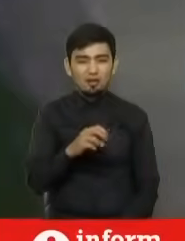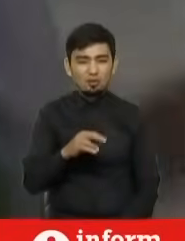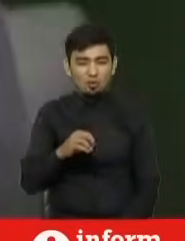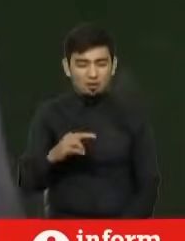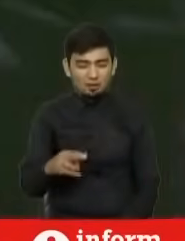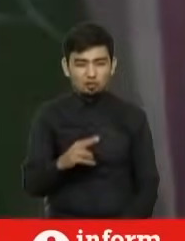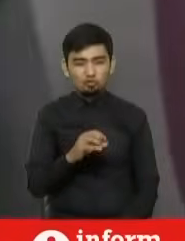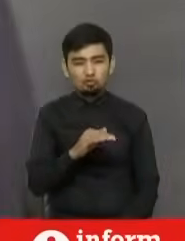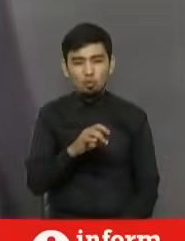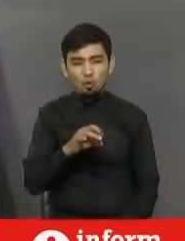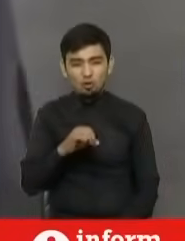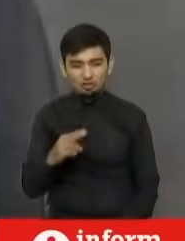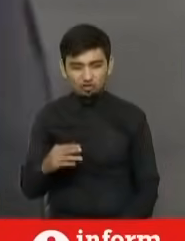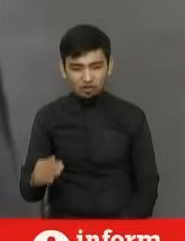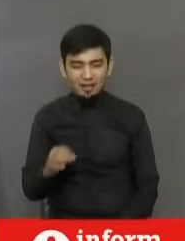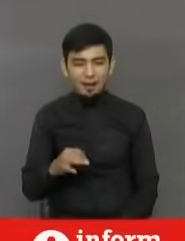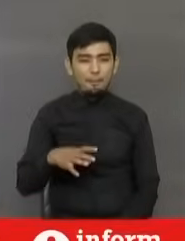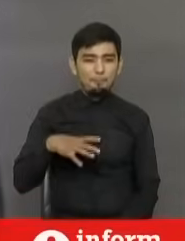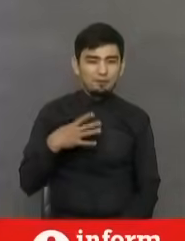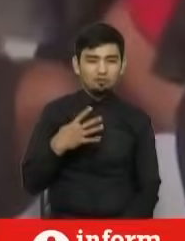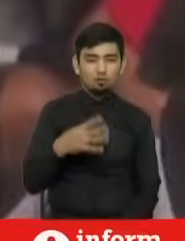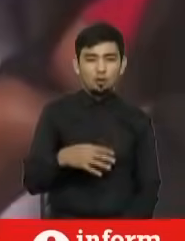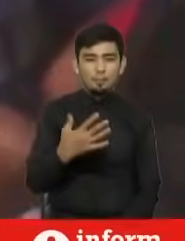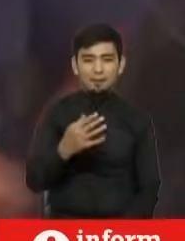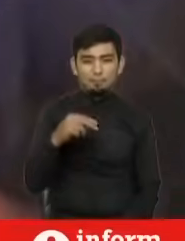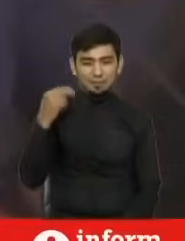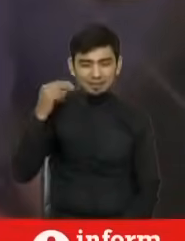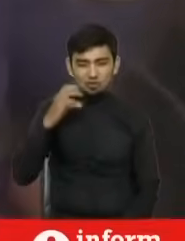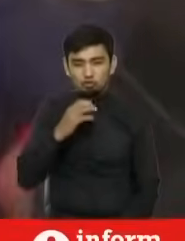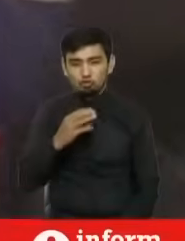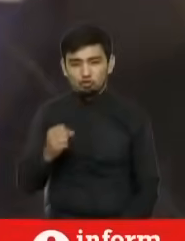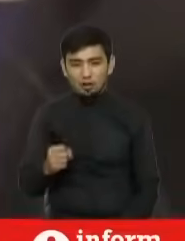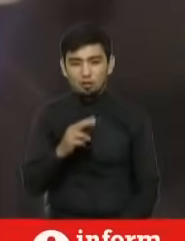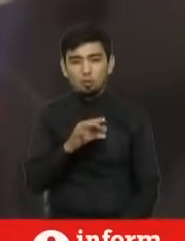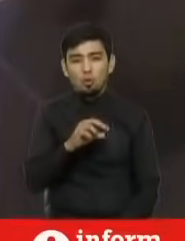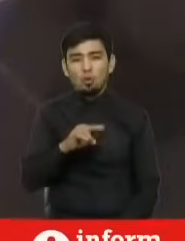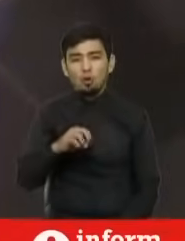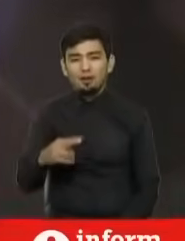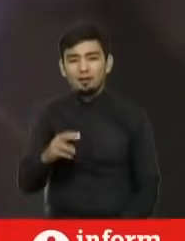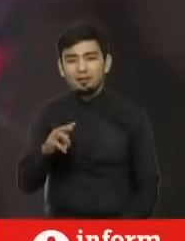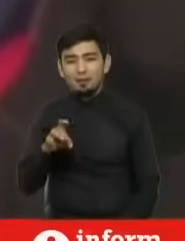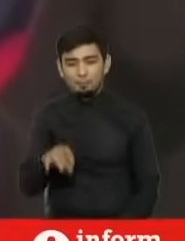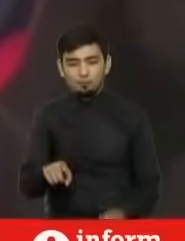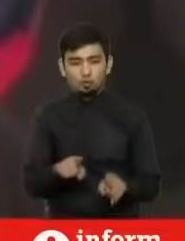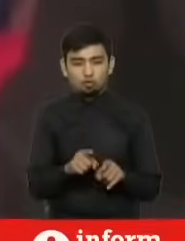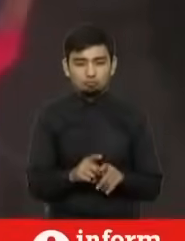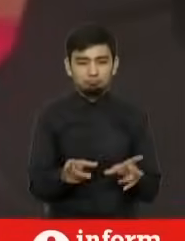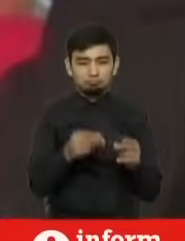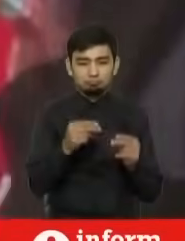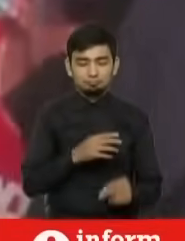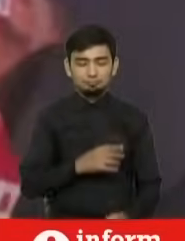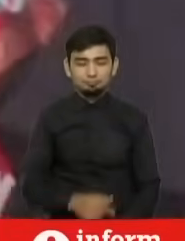Джорджу Бушу младшему И вот теперь бывшему сорок Пятому президенту США дональду трампу Елена